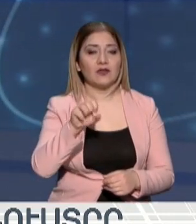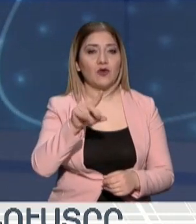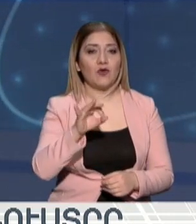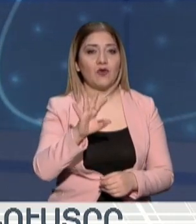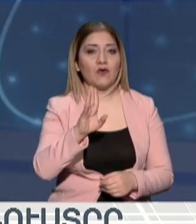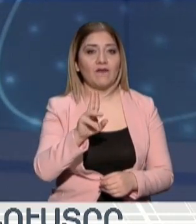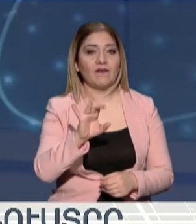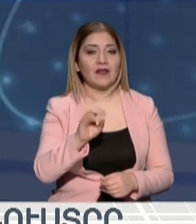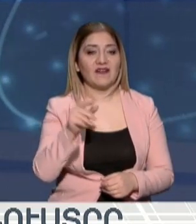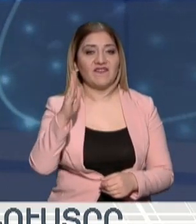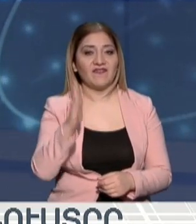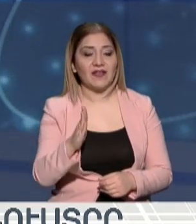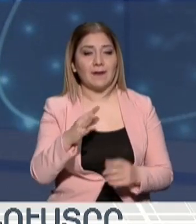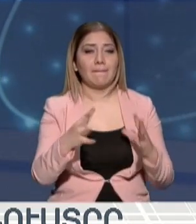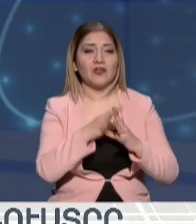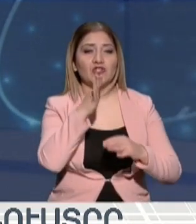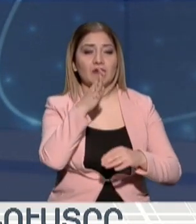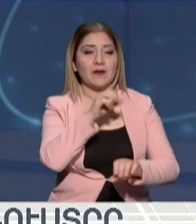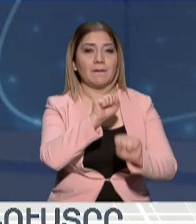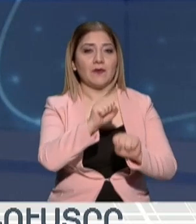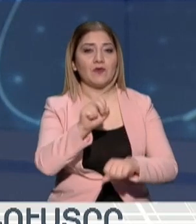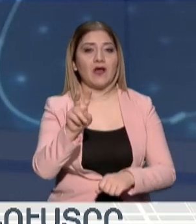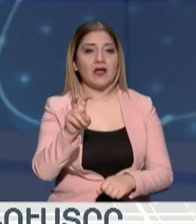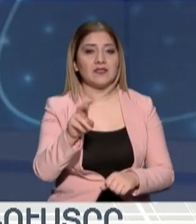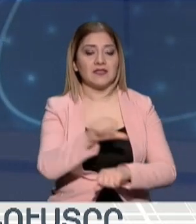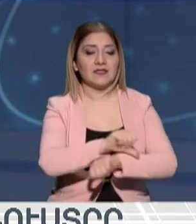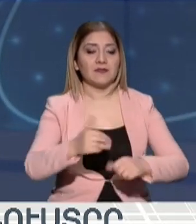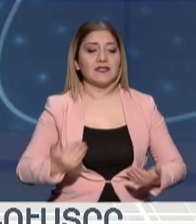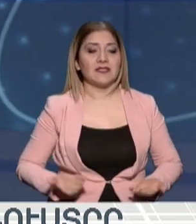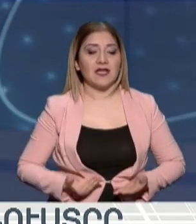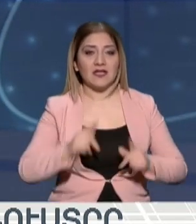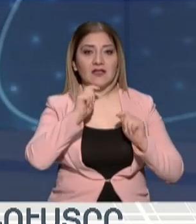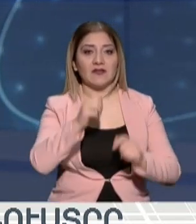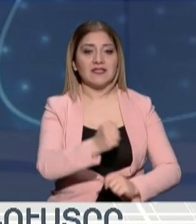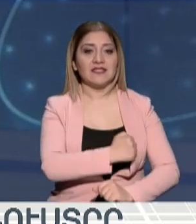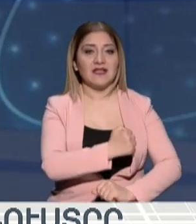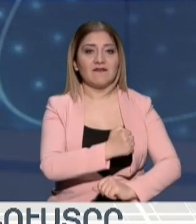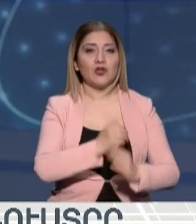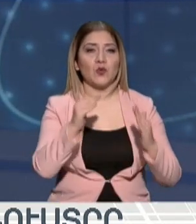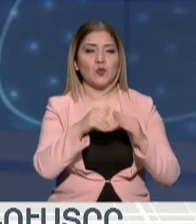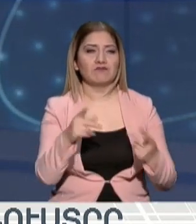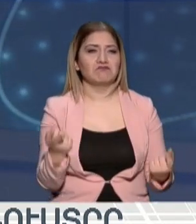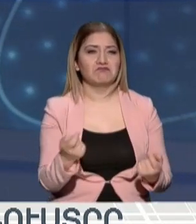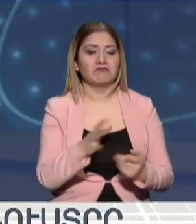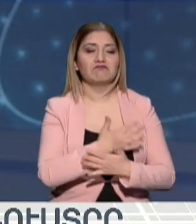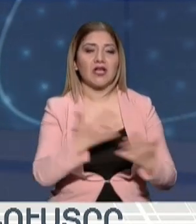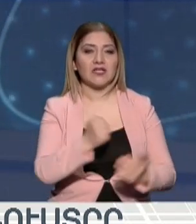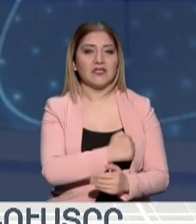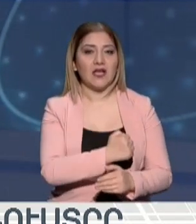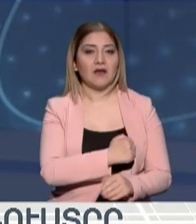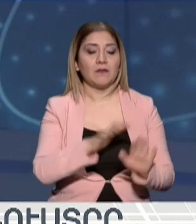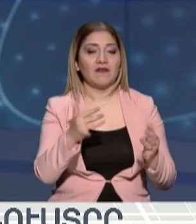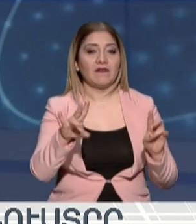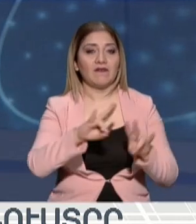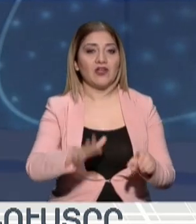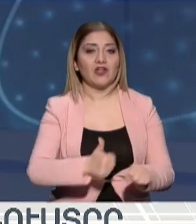թե ժորերին պաշտպանում էր Արցախի սահմանները։ Իրեն զինվորականի կյանքին նվիրած հերոսը տանն ավելի քիչ էր լինում, քան զորամասում։ Այսօր